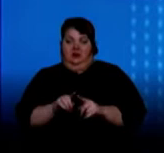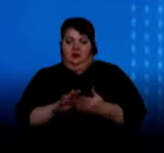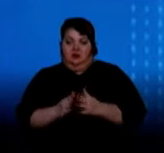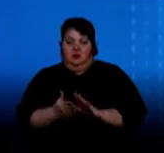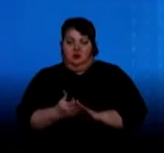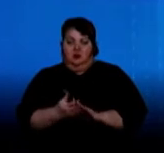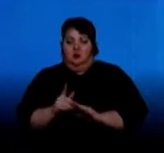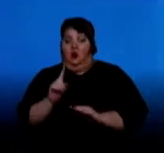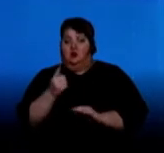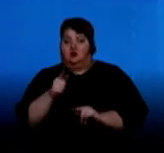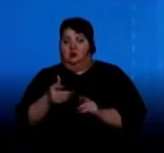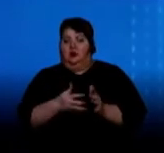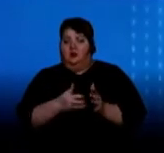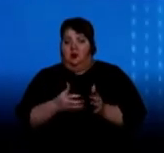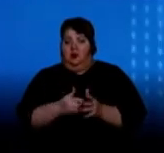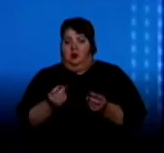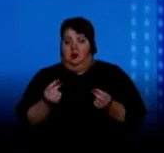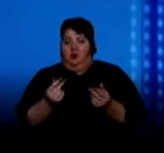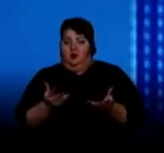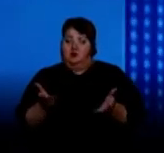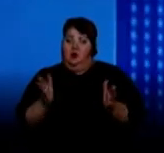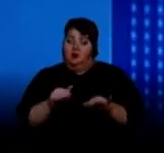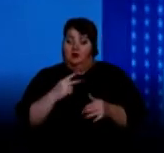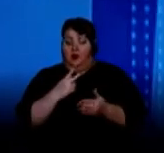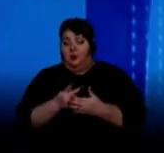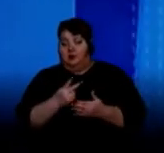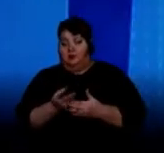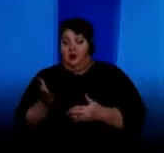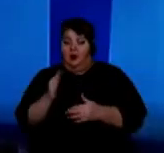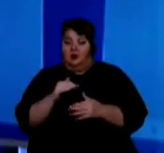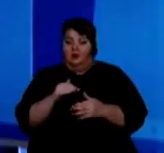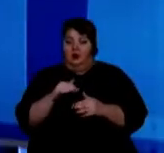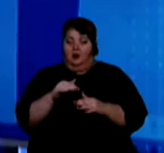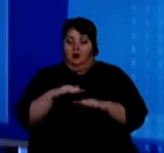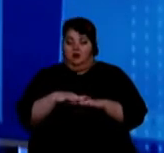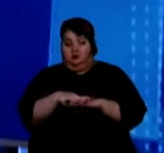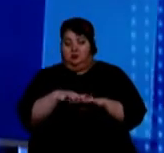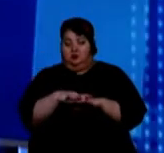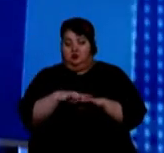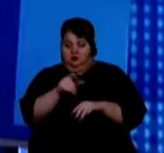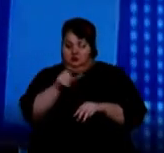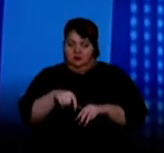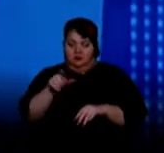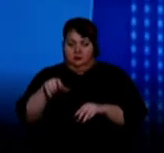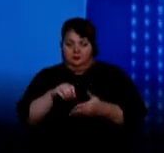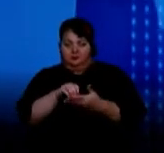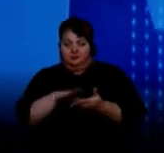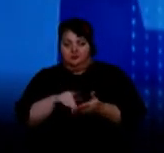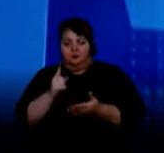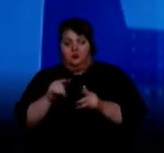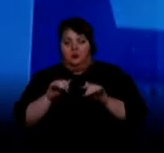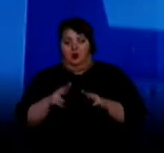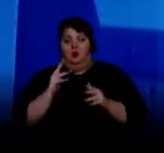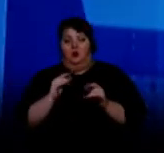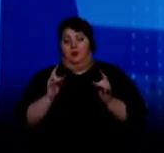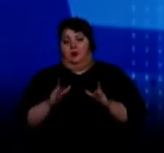ситуації, чому тобі не вистачає грошей, давай подивимось, прикладна арифметика. Одне діло, коли ти